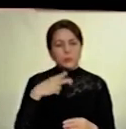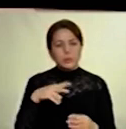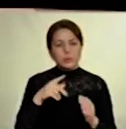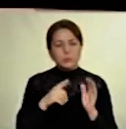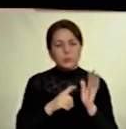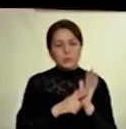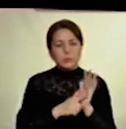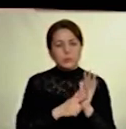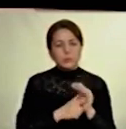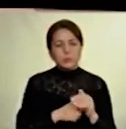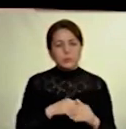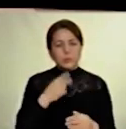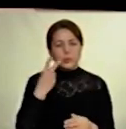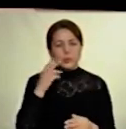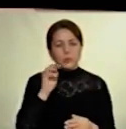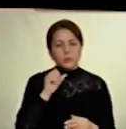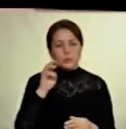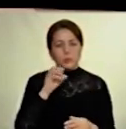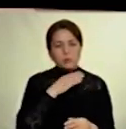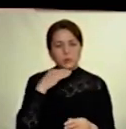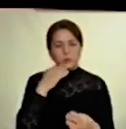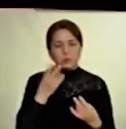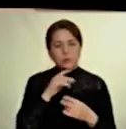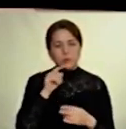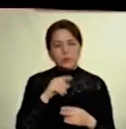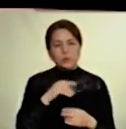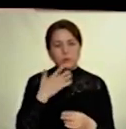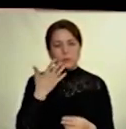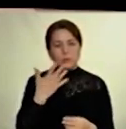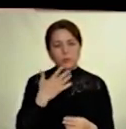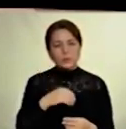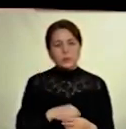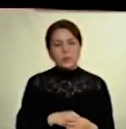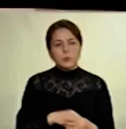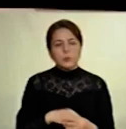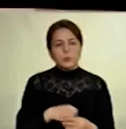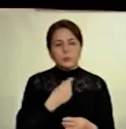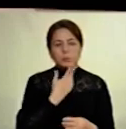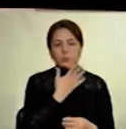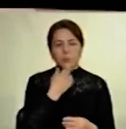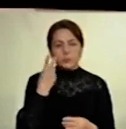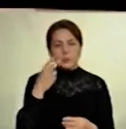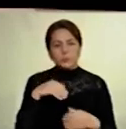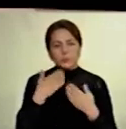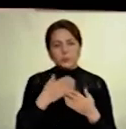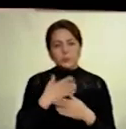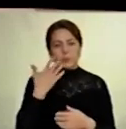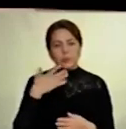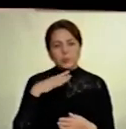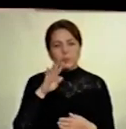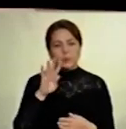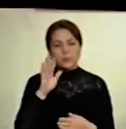200dan 27 ni demek 2 marta orttirishimiz kerak. Bunga 5, bunga 2 beradigan bo'lsak 54